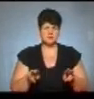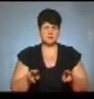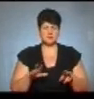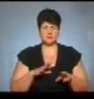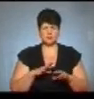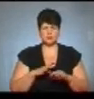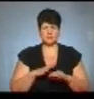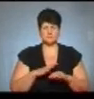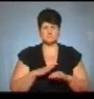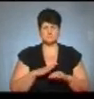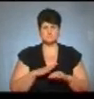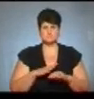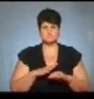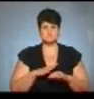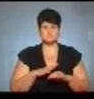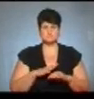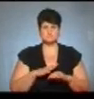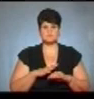лунало